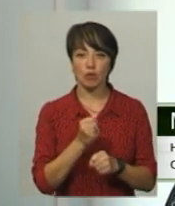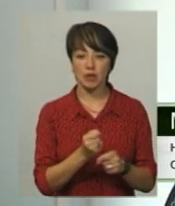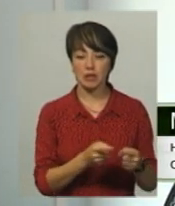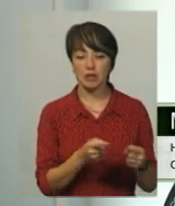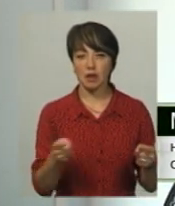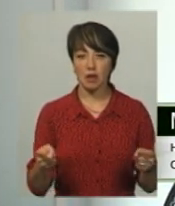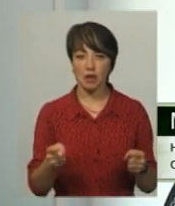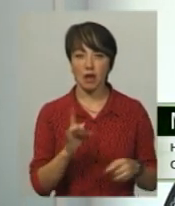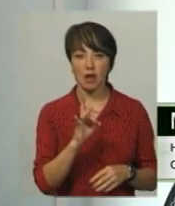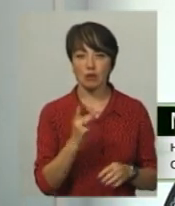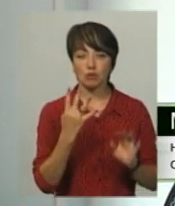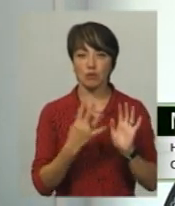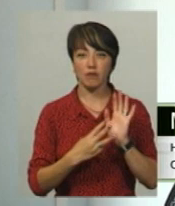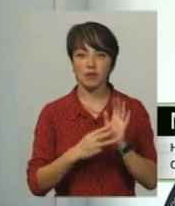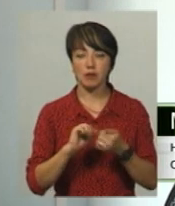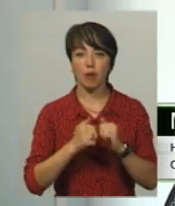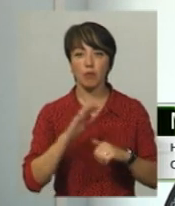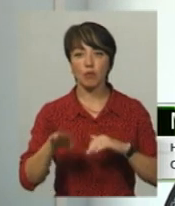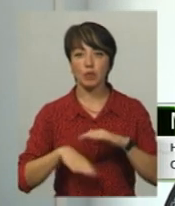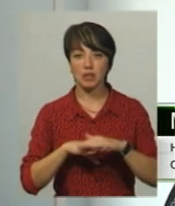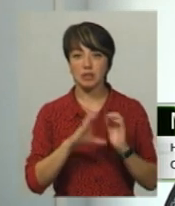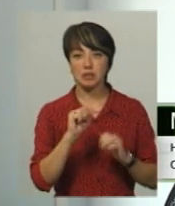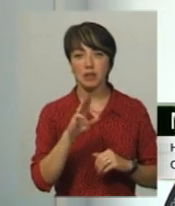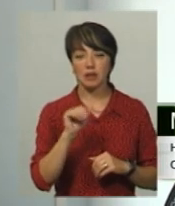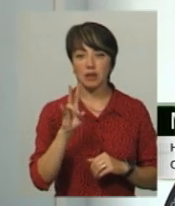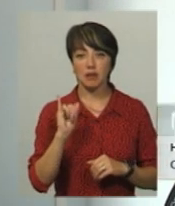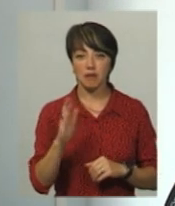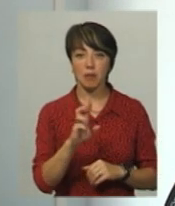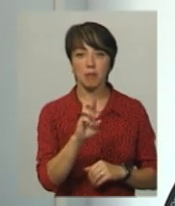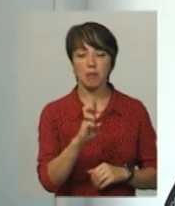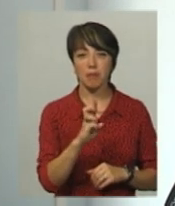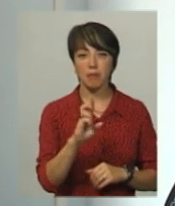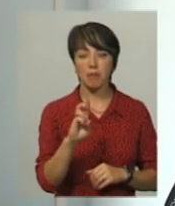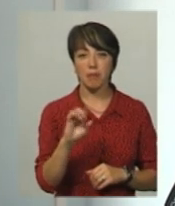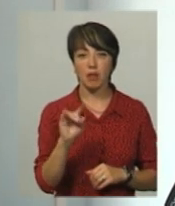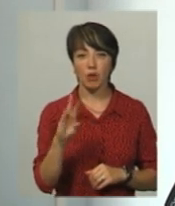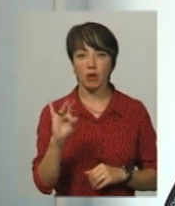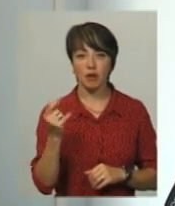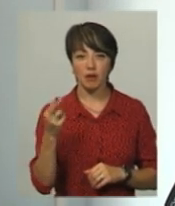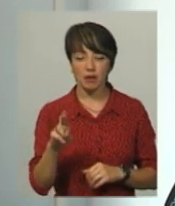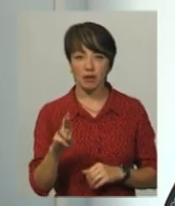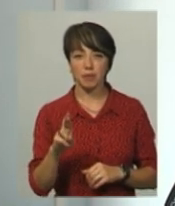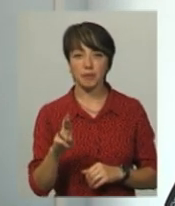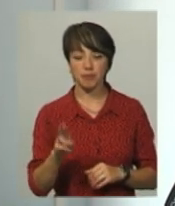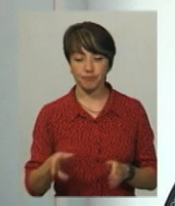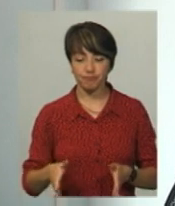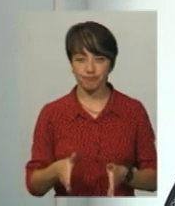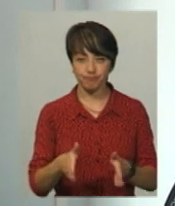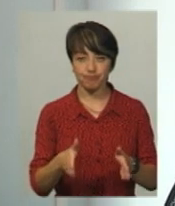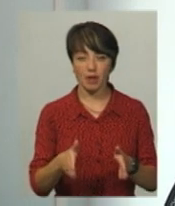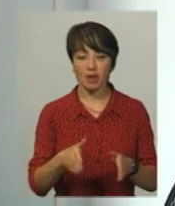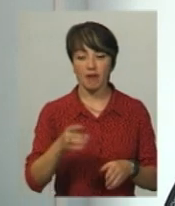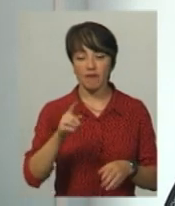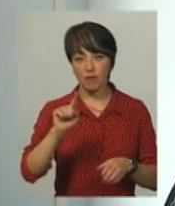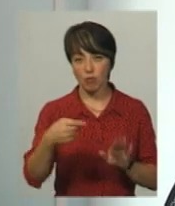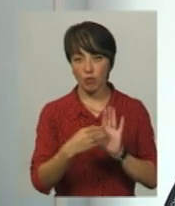ділянці автодороги Р-48 Кам'янець-Подільський Сатані-Вітівці-Білогір'я. І, зокрема, йде мова в вимозі